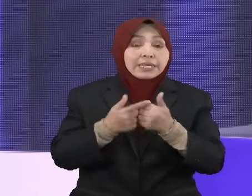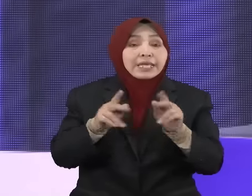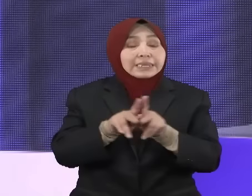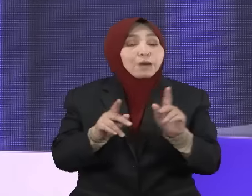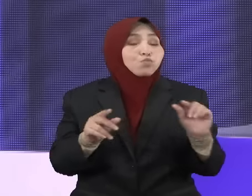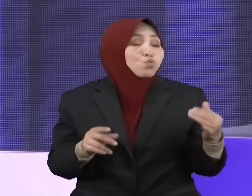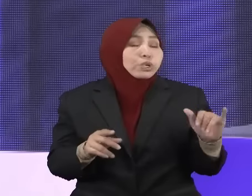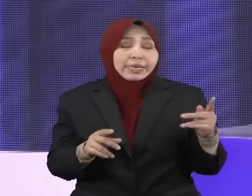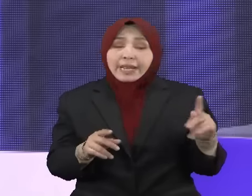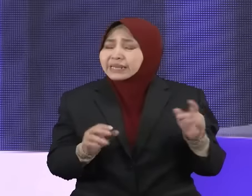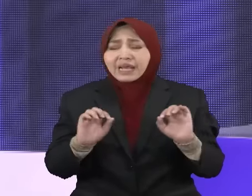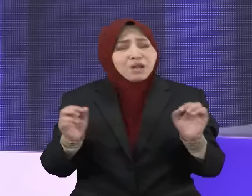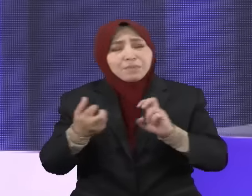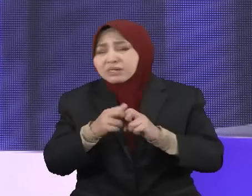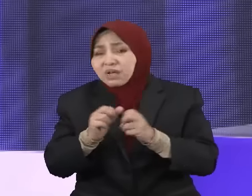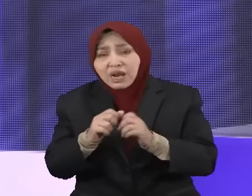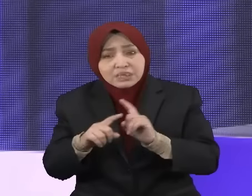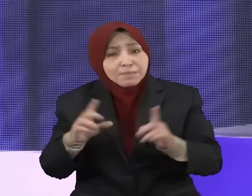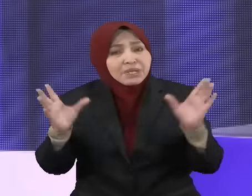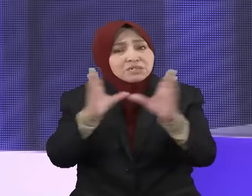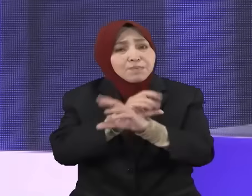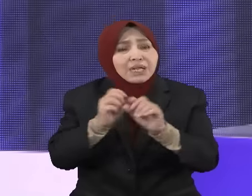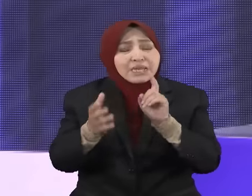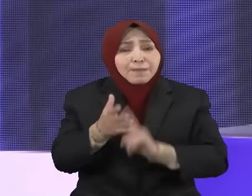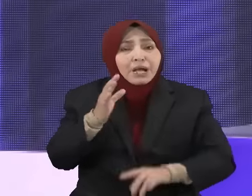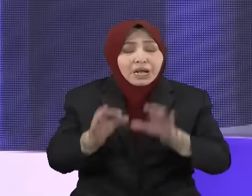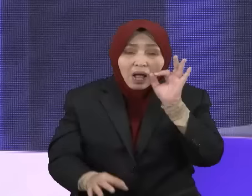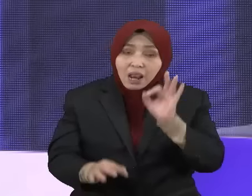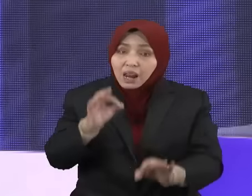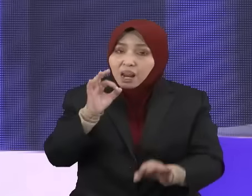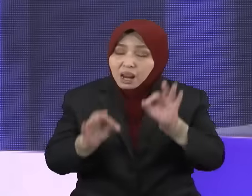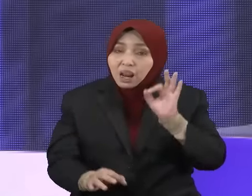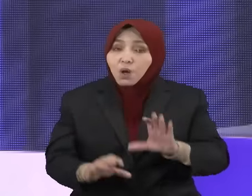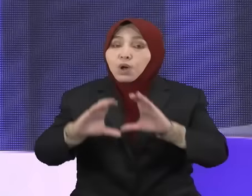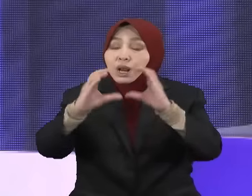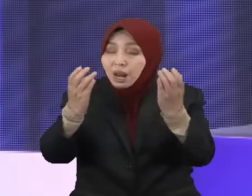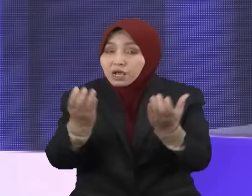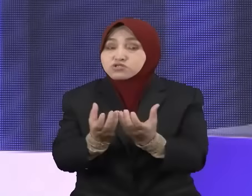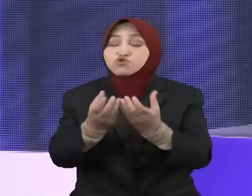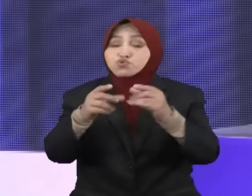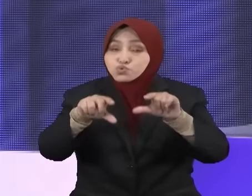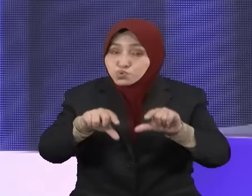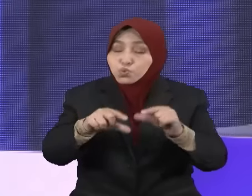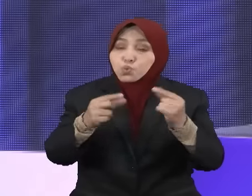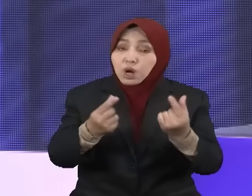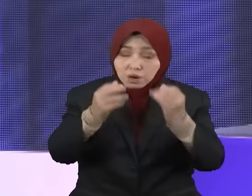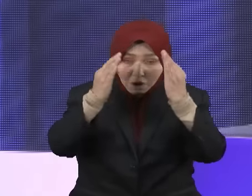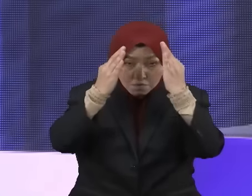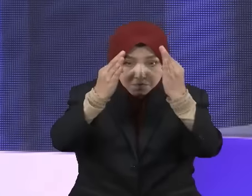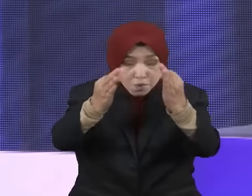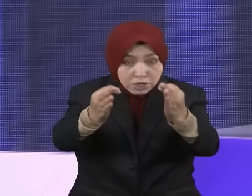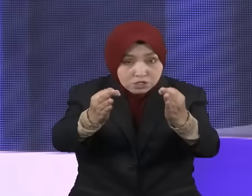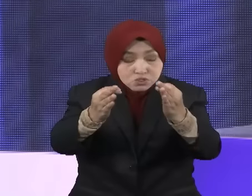kuning. Tak ada masalah. Tetapi cabarannya apa? Jika kelas Al-Quran, kalau fokusnya